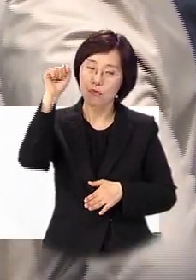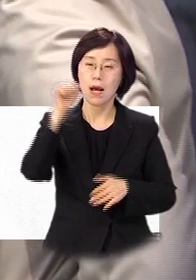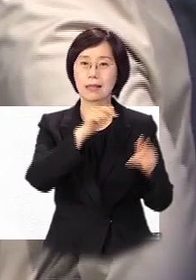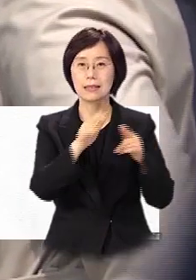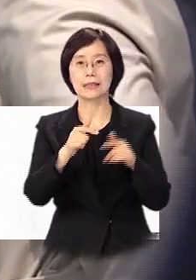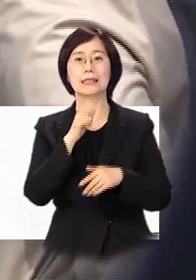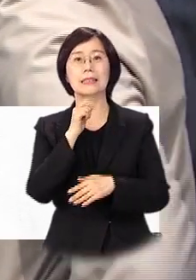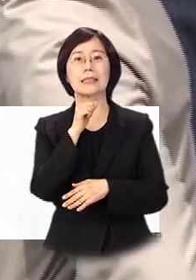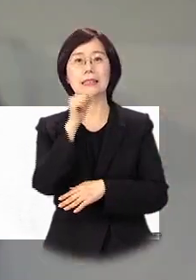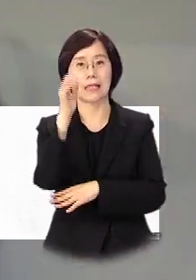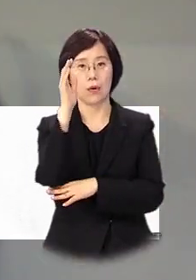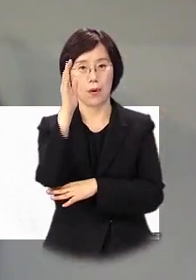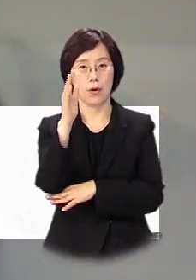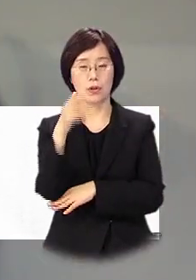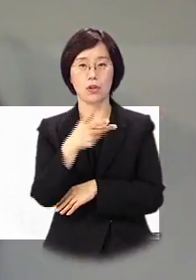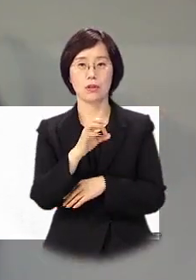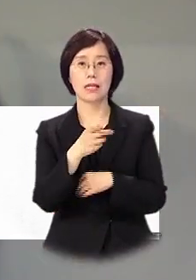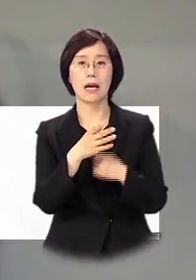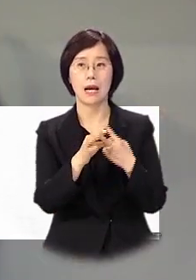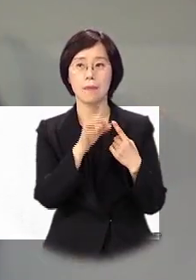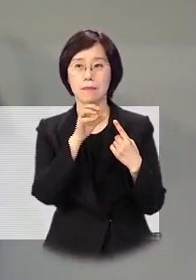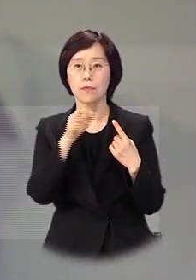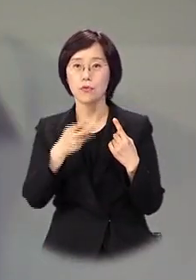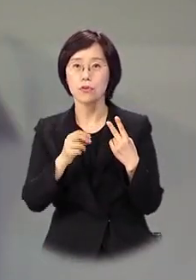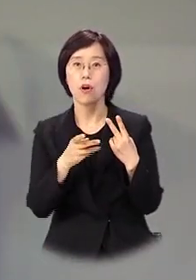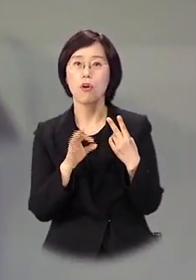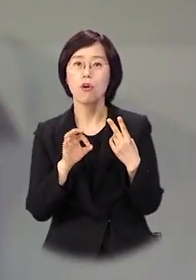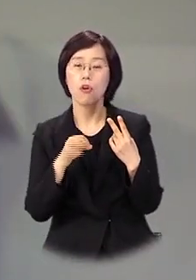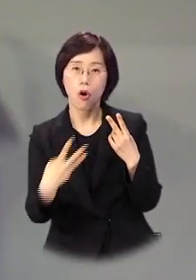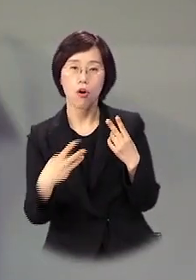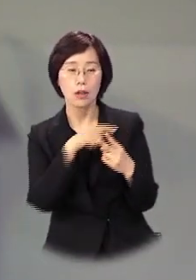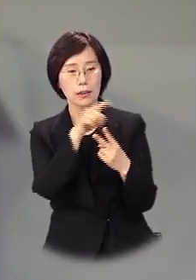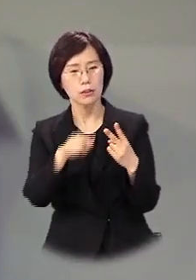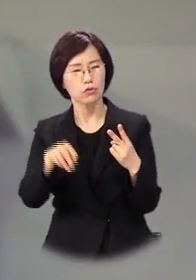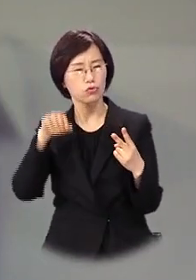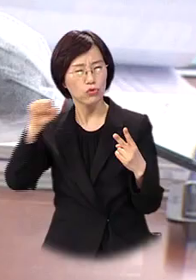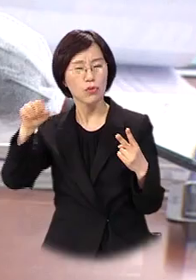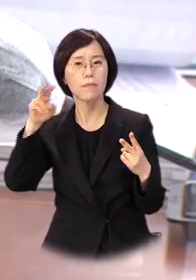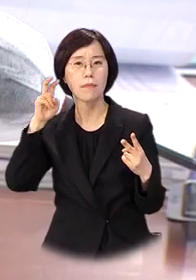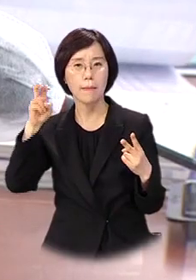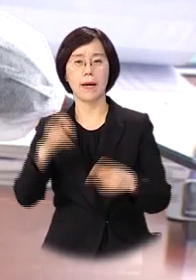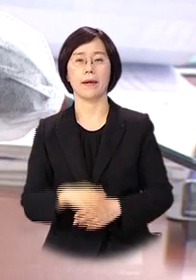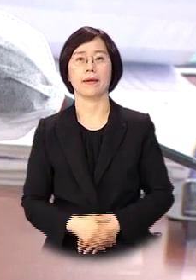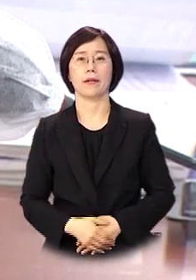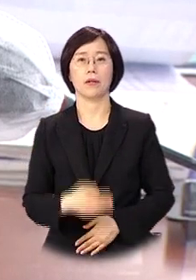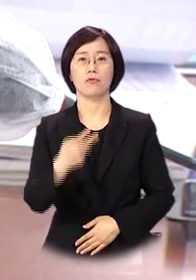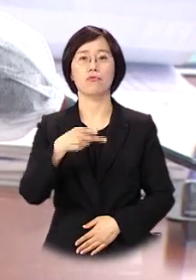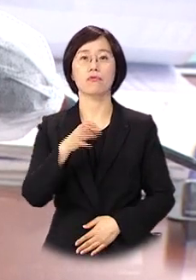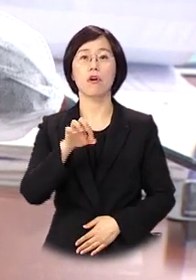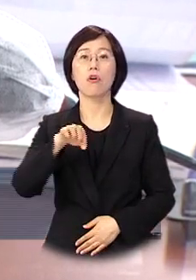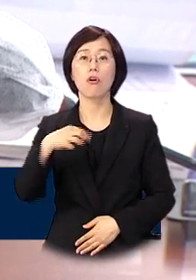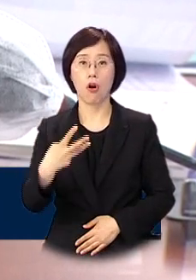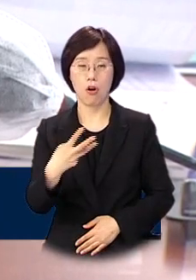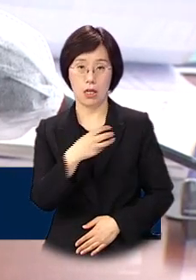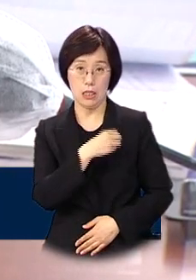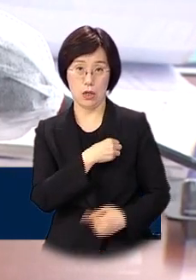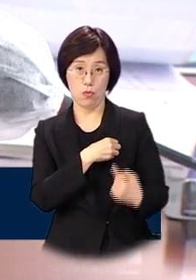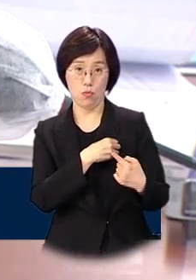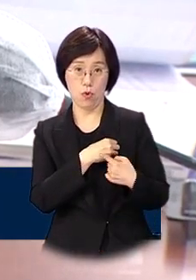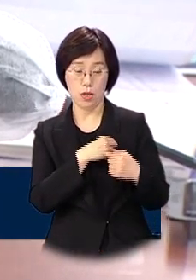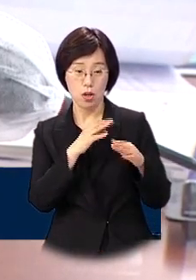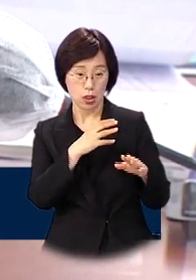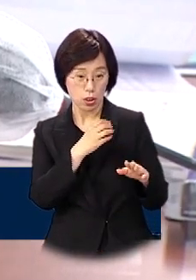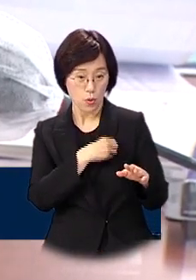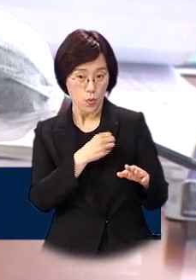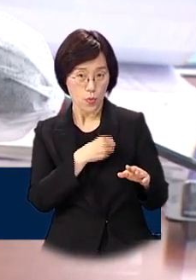기자회견을 합니다. 이 밖에 정상환 변호사, 류성걸 의원도 출마 예상자로 거론되고 있는데요. 류성걸 의원의 경우에는